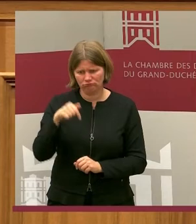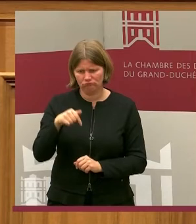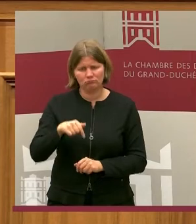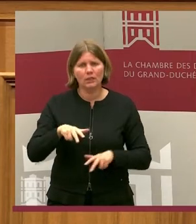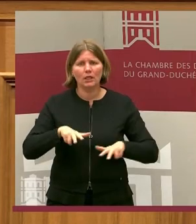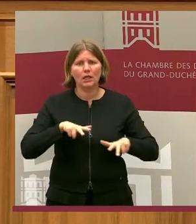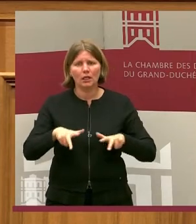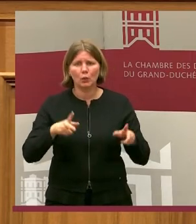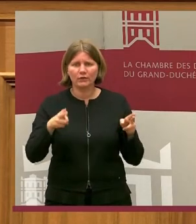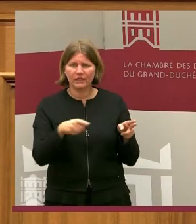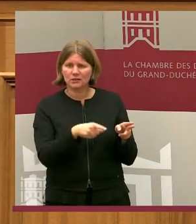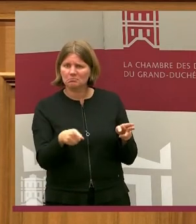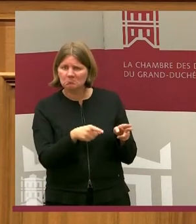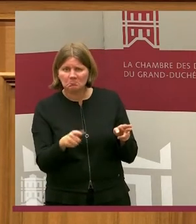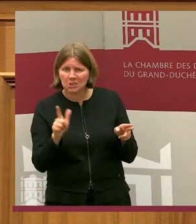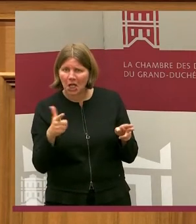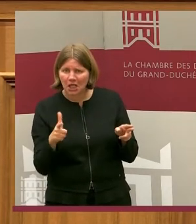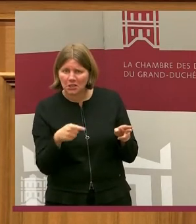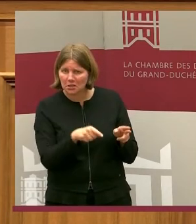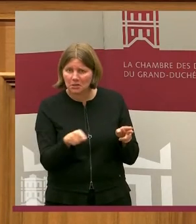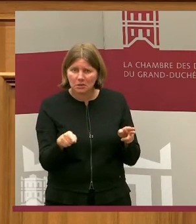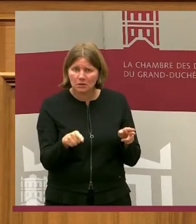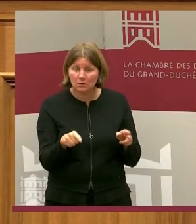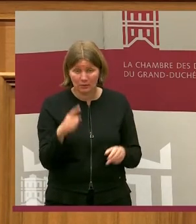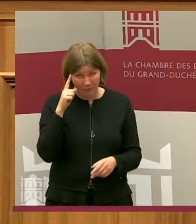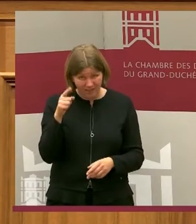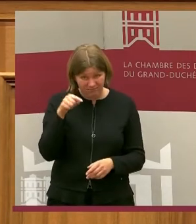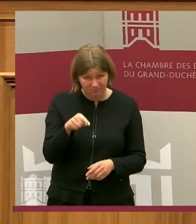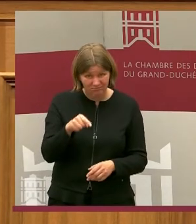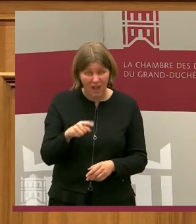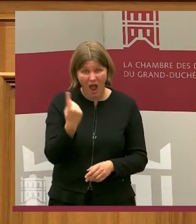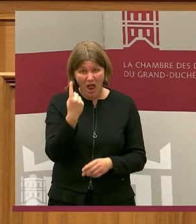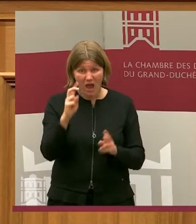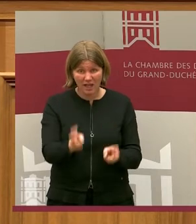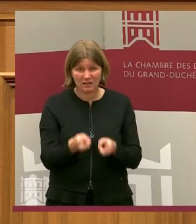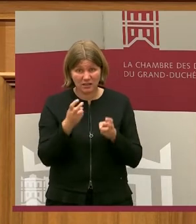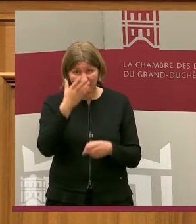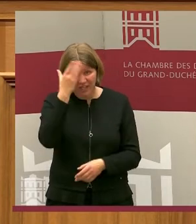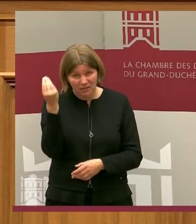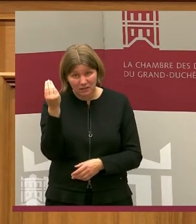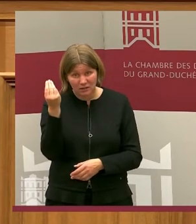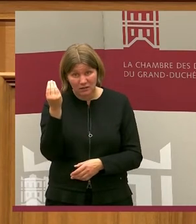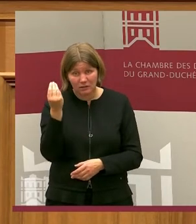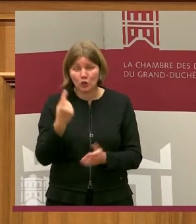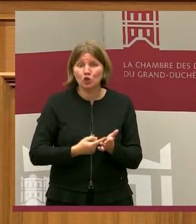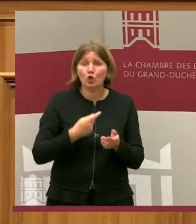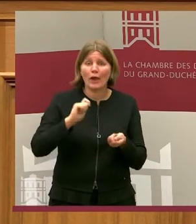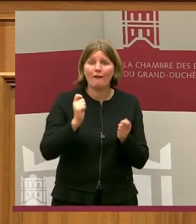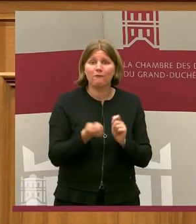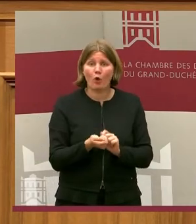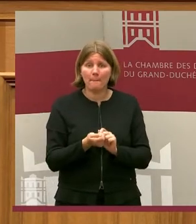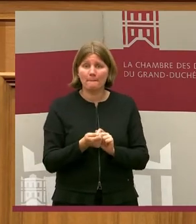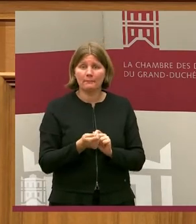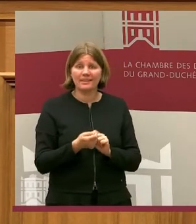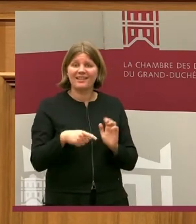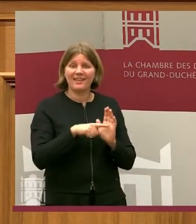Legislatur, weil also eher in der Reform, bei dem der Längerzehnter komplett vergisst, die Steuerreform, bei der Dividenden nach immer